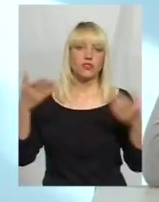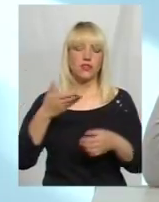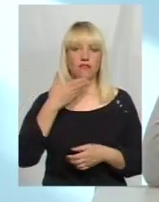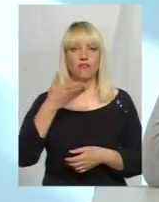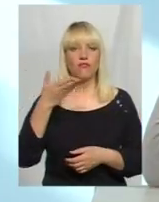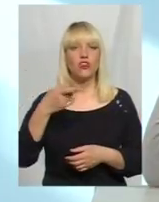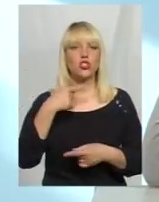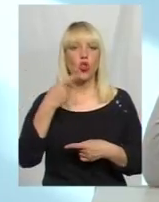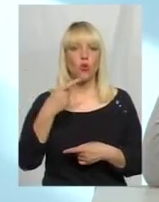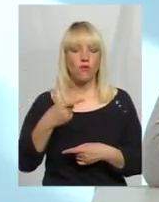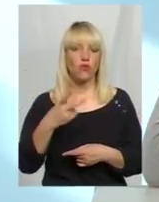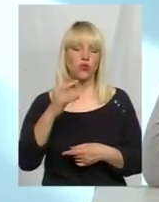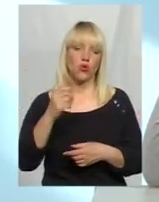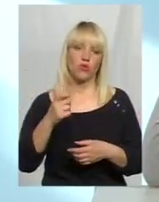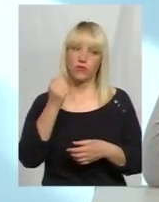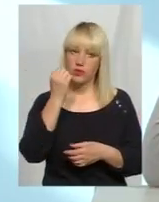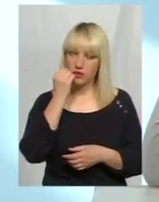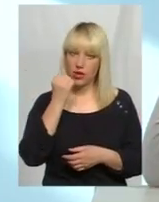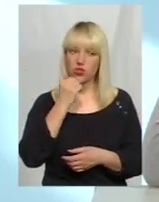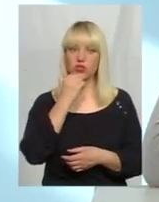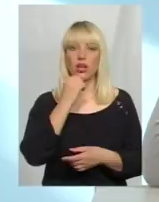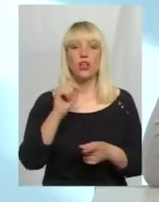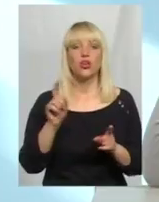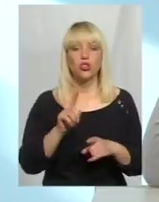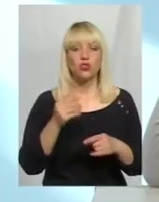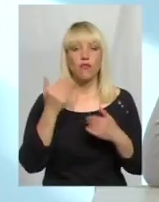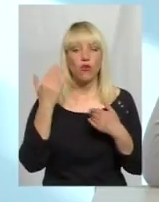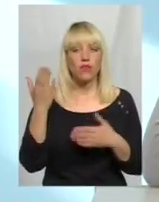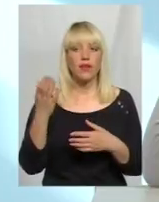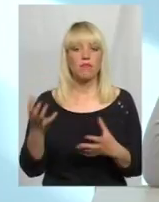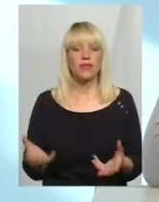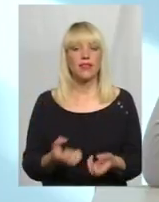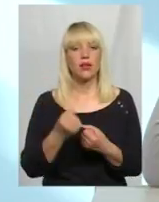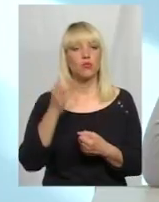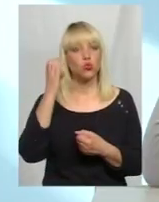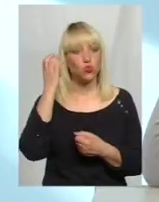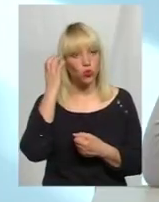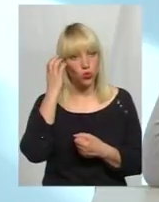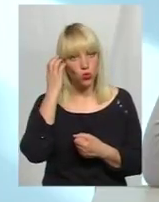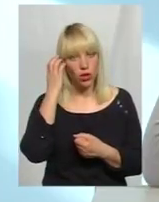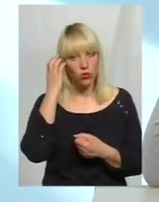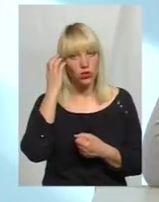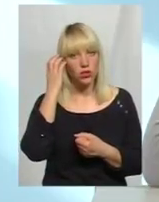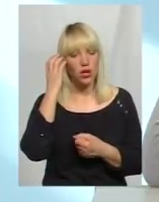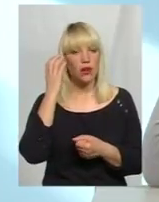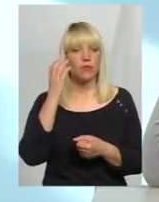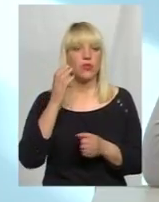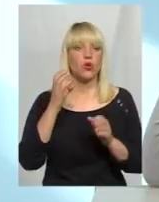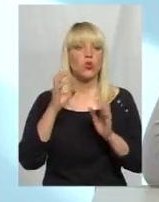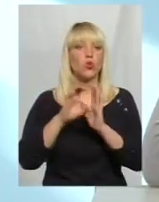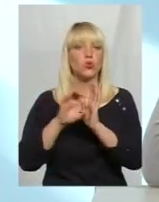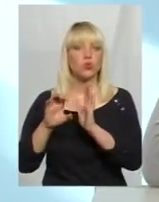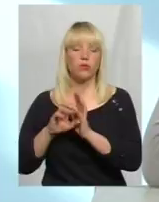висловлювання, але насправді вдячна, що вони підтримують, вони слухають, вони дослухаються. Але я ж